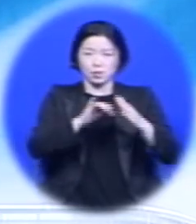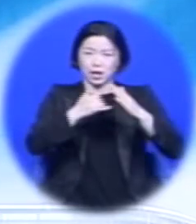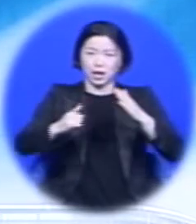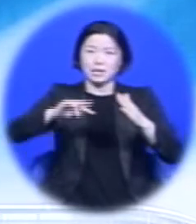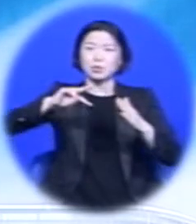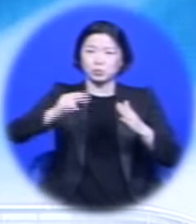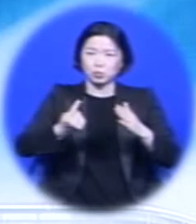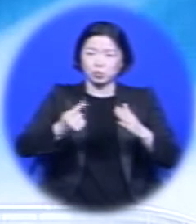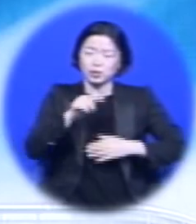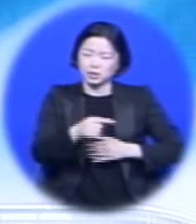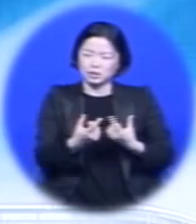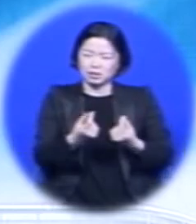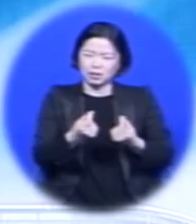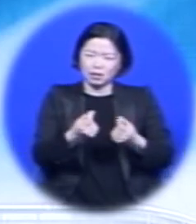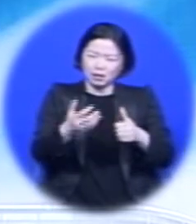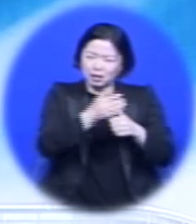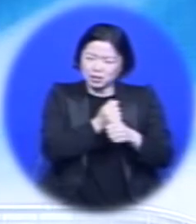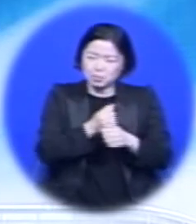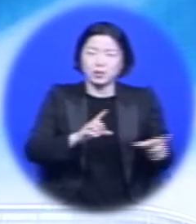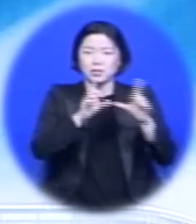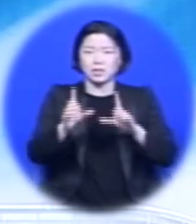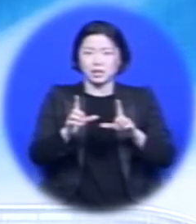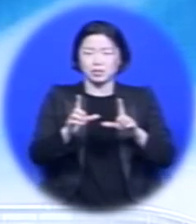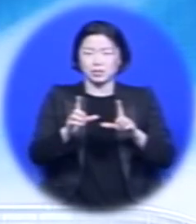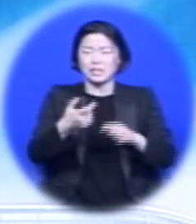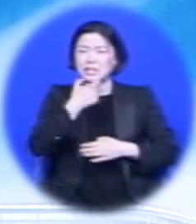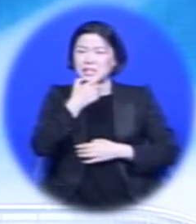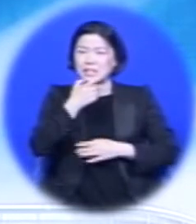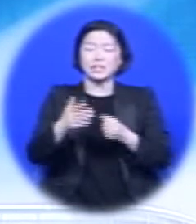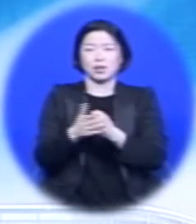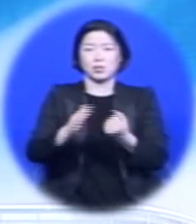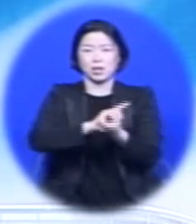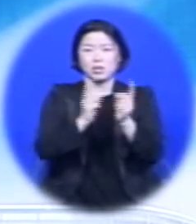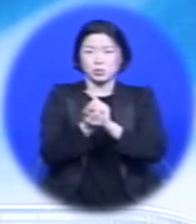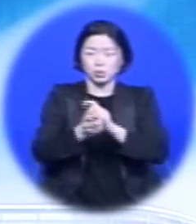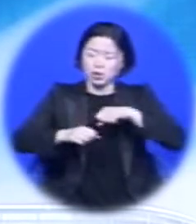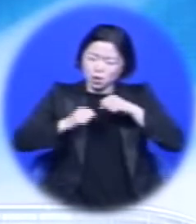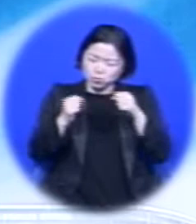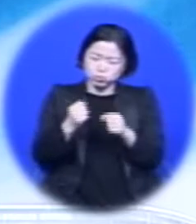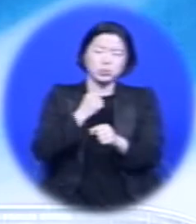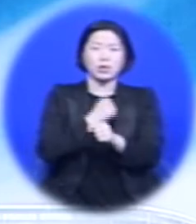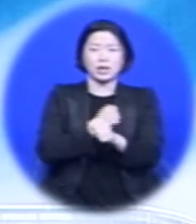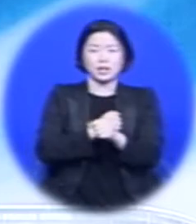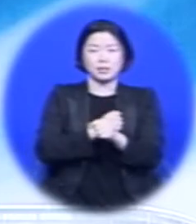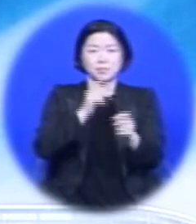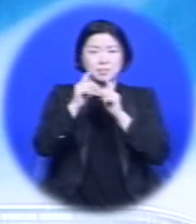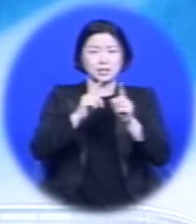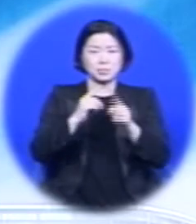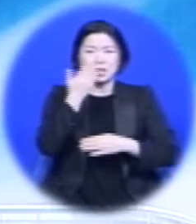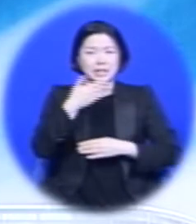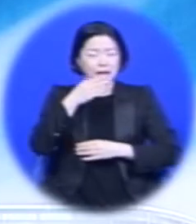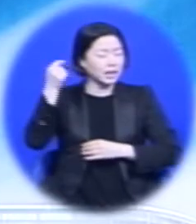가족들조차도 이렇게 매여 사는 것이 싫은 사람이라 서로 순종하라는 말씀이 달게 들릴 까닭이